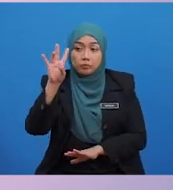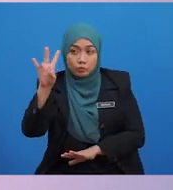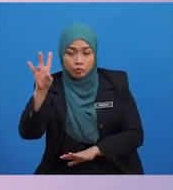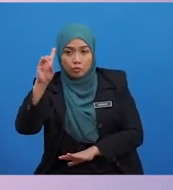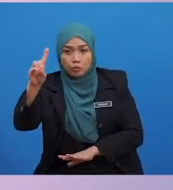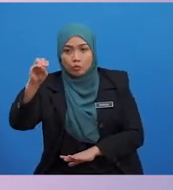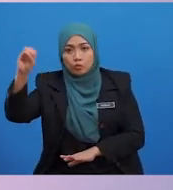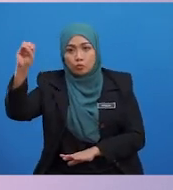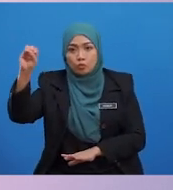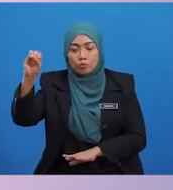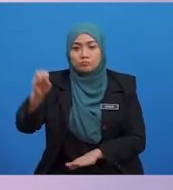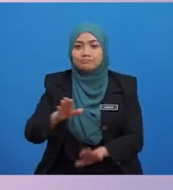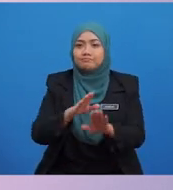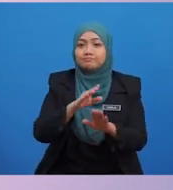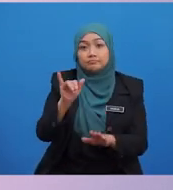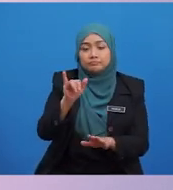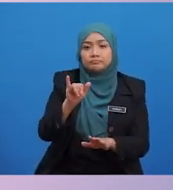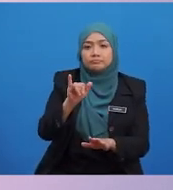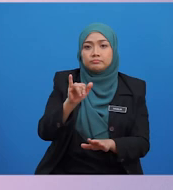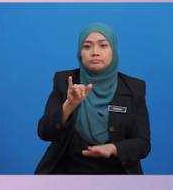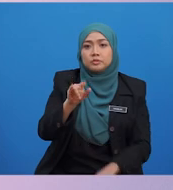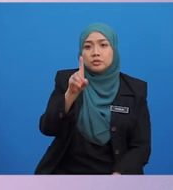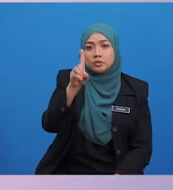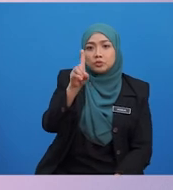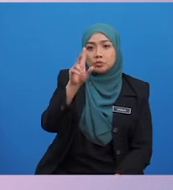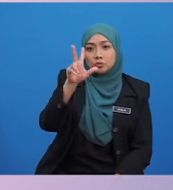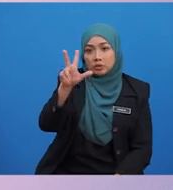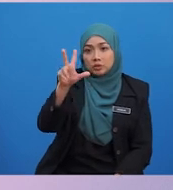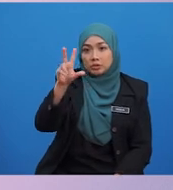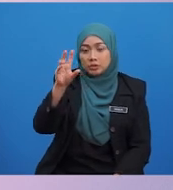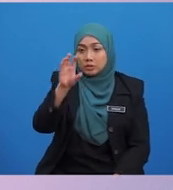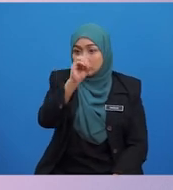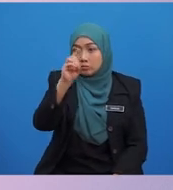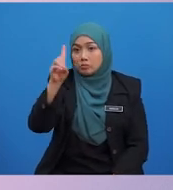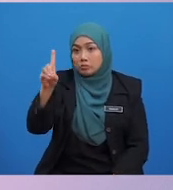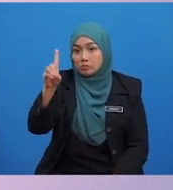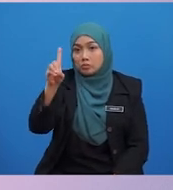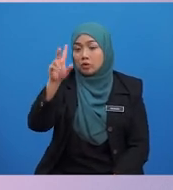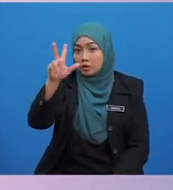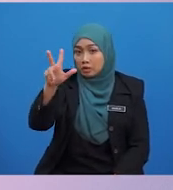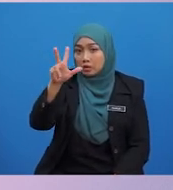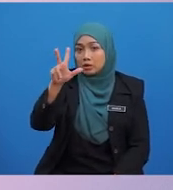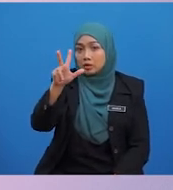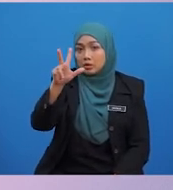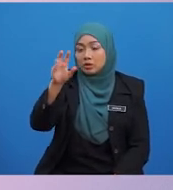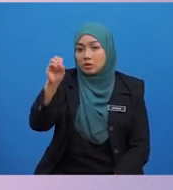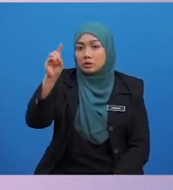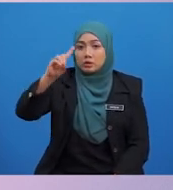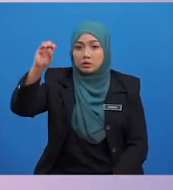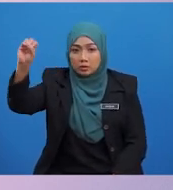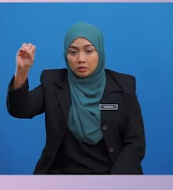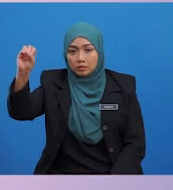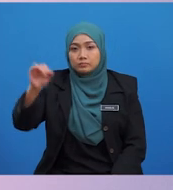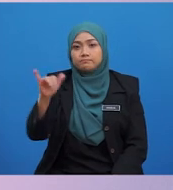67 tajak yaitu 113 pembunuhan 33 gajah ini termasuk sudut c